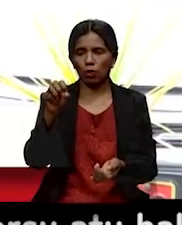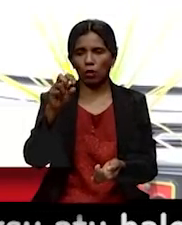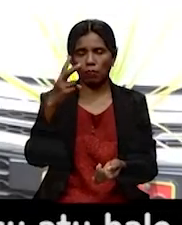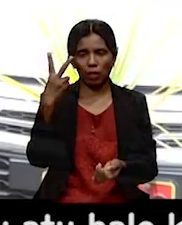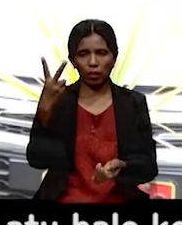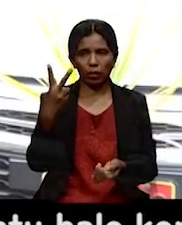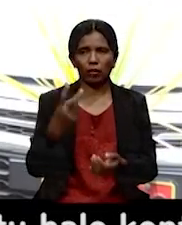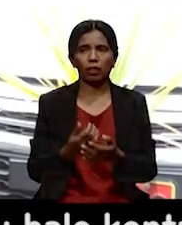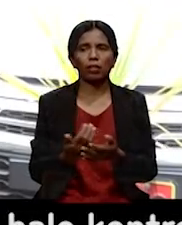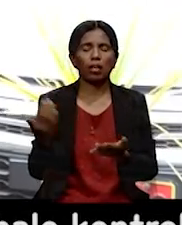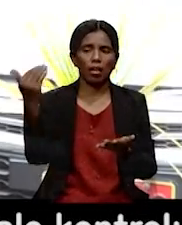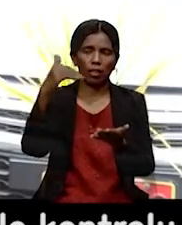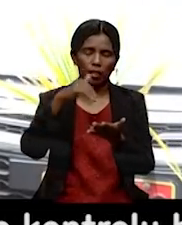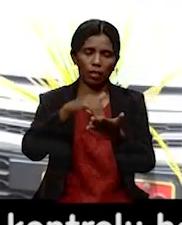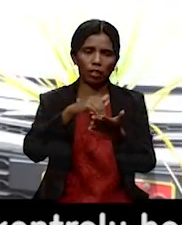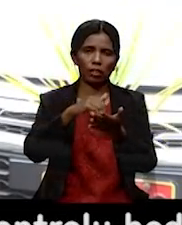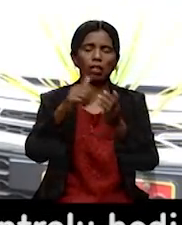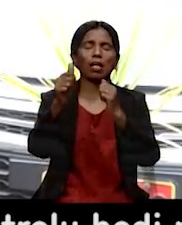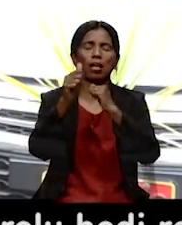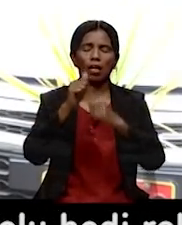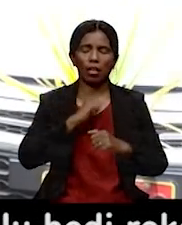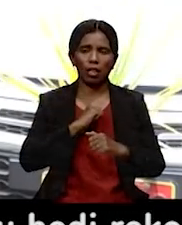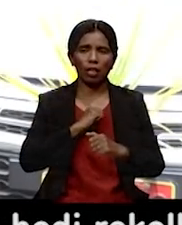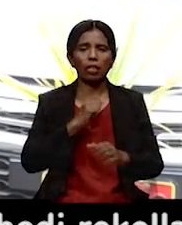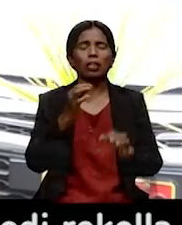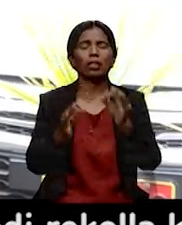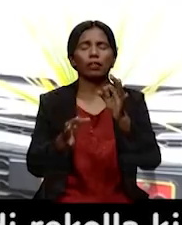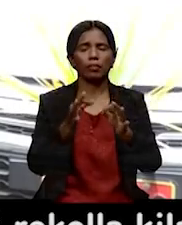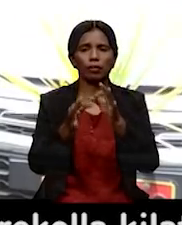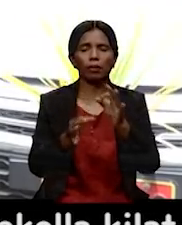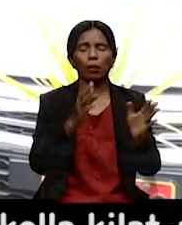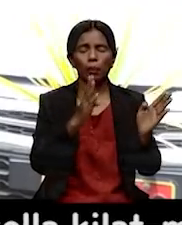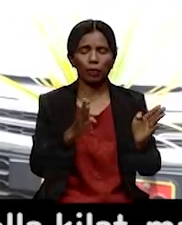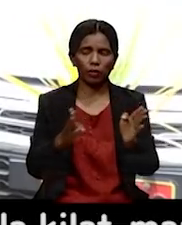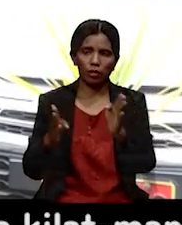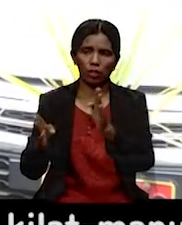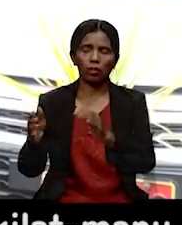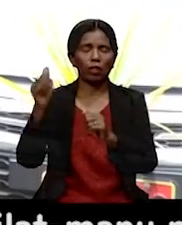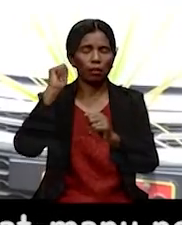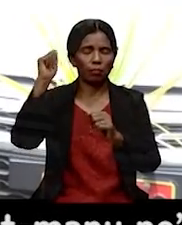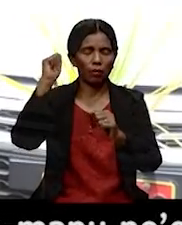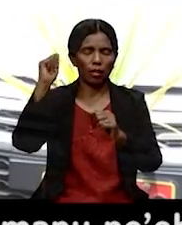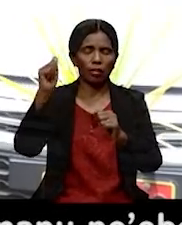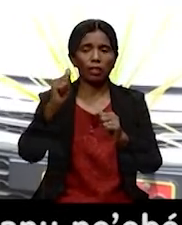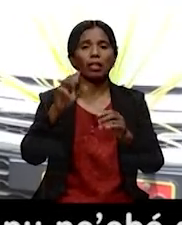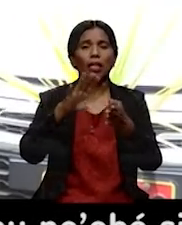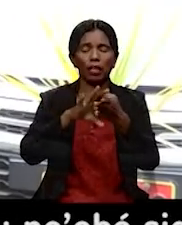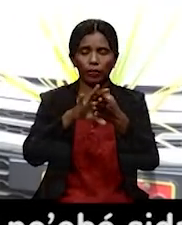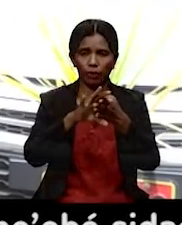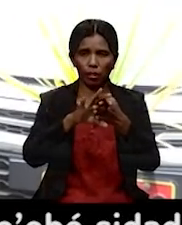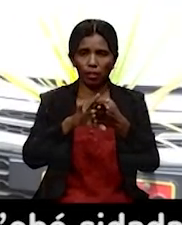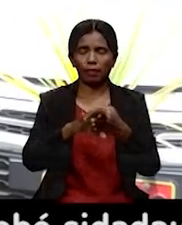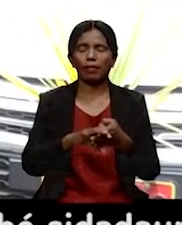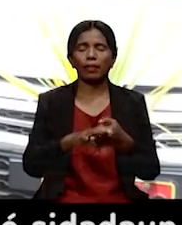nia recandidata nia ang, quando to iha prosesu ida campanha eleitoral, ia prosesu ne